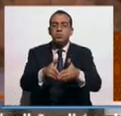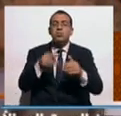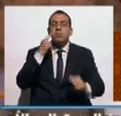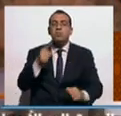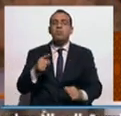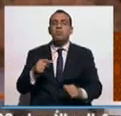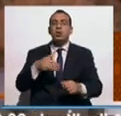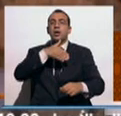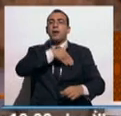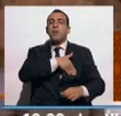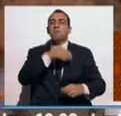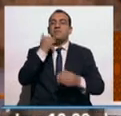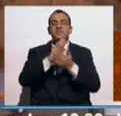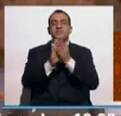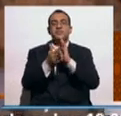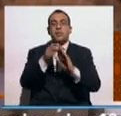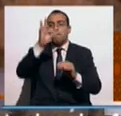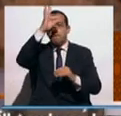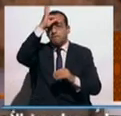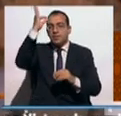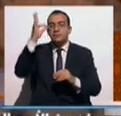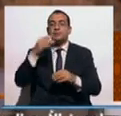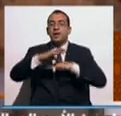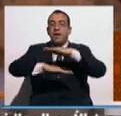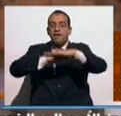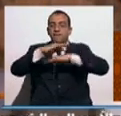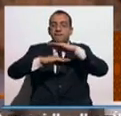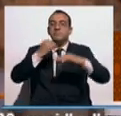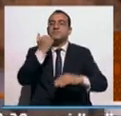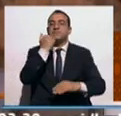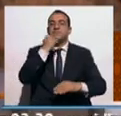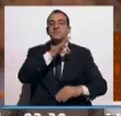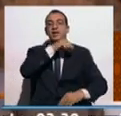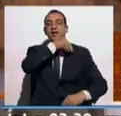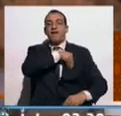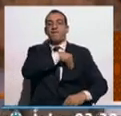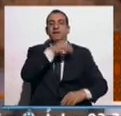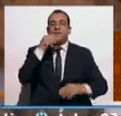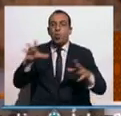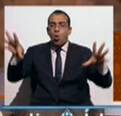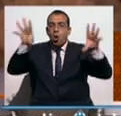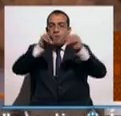ليس فيه جيوب كما يقول المثل، يعني أنك إن